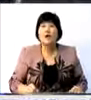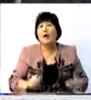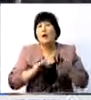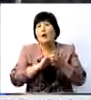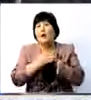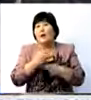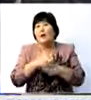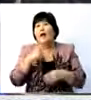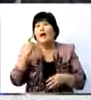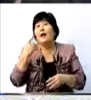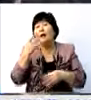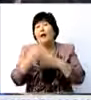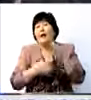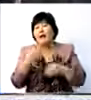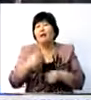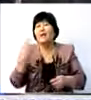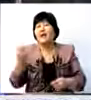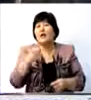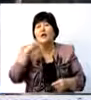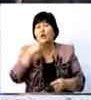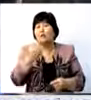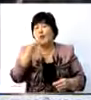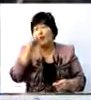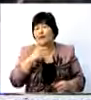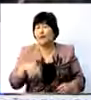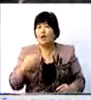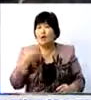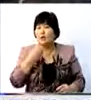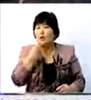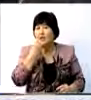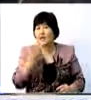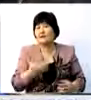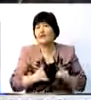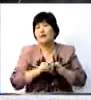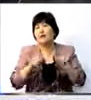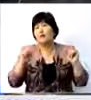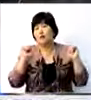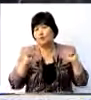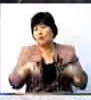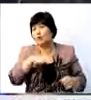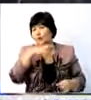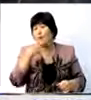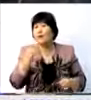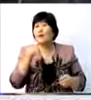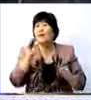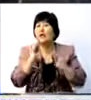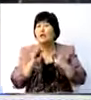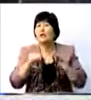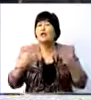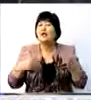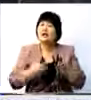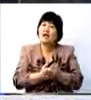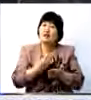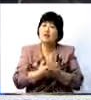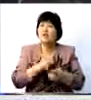Туризм саласы әлемдік экономиканың өзегін айналып келеді. Қазақстанда, оның ішінде Қызылордада жақсы бренд қалыптастыруға мүмкіндік мол. Ол үшін инфрақұрылымдық жүйені жақсартумен